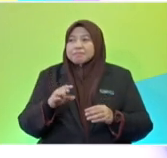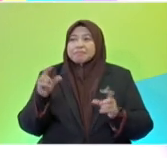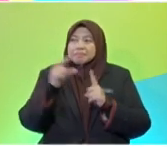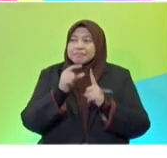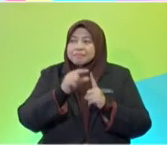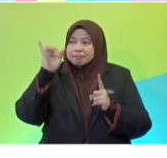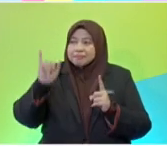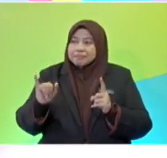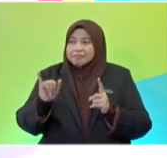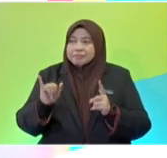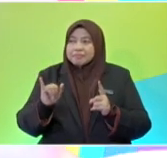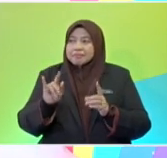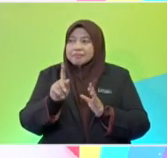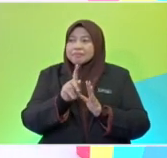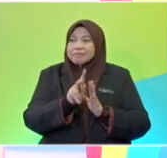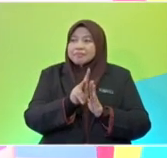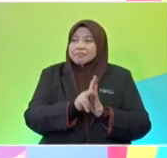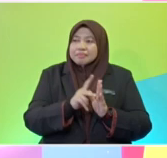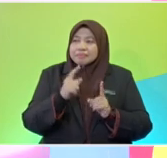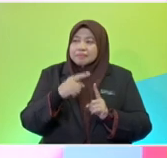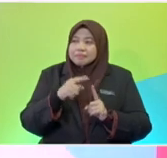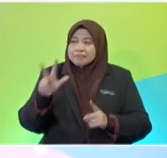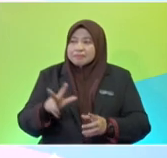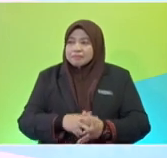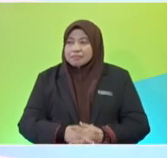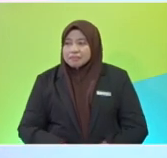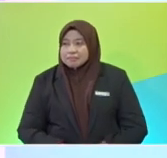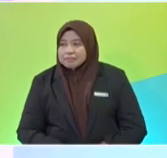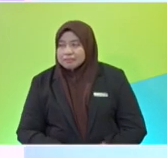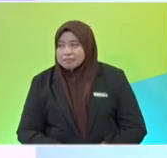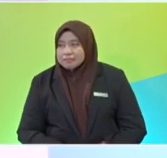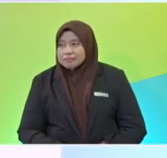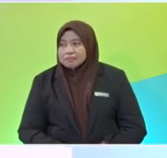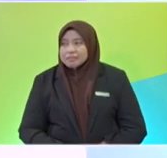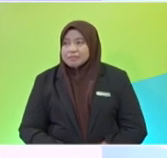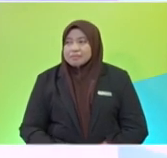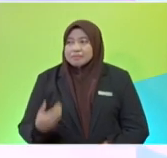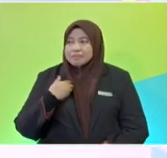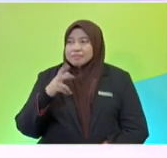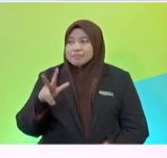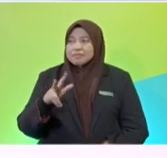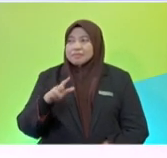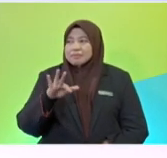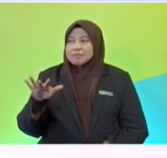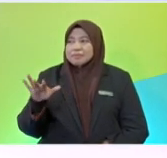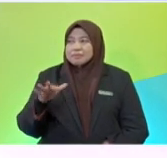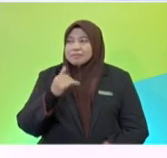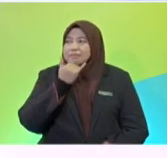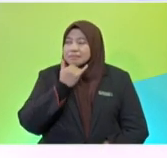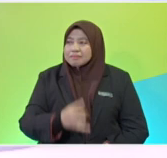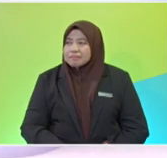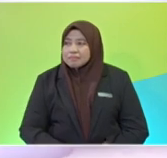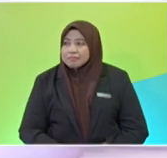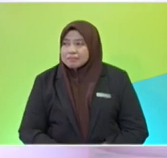dalam ayat yang ketiga ya kali ini rumah sama-sama